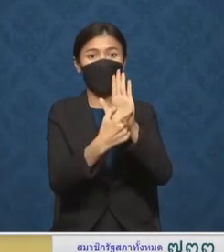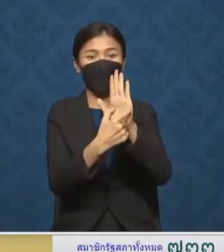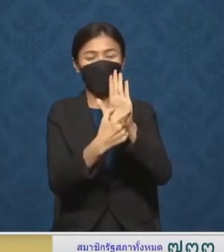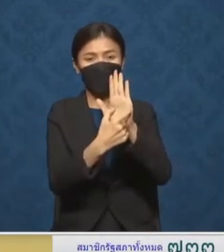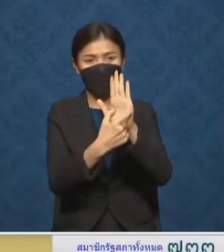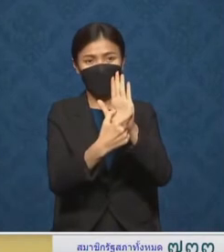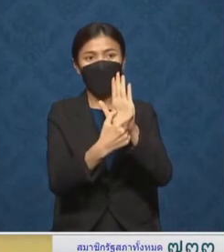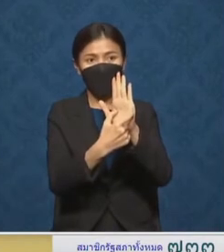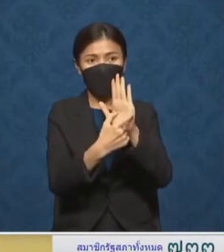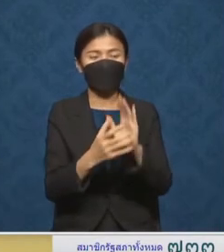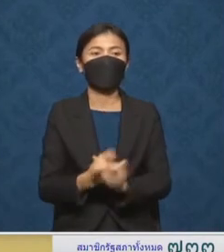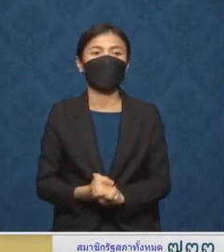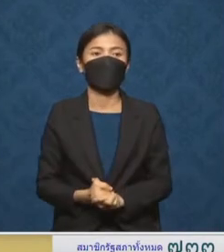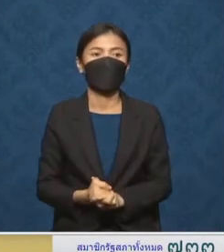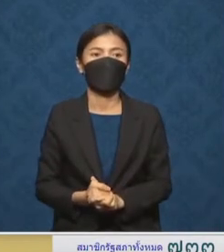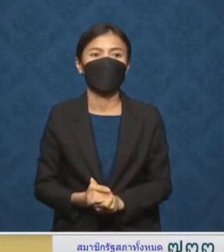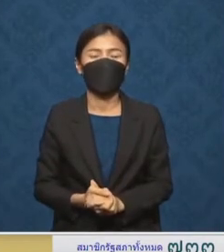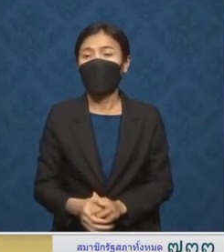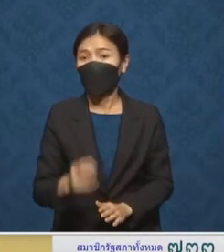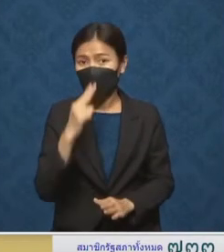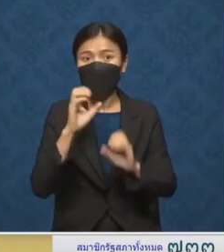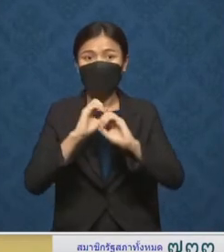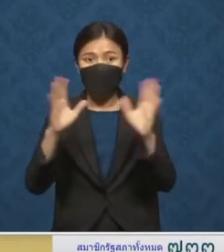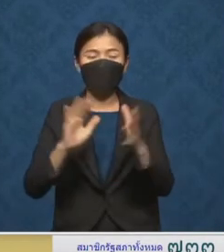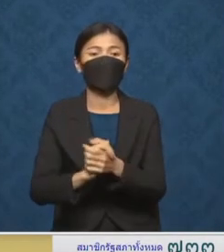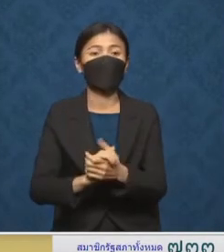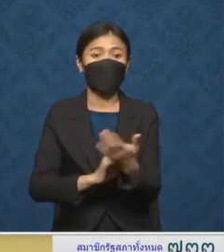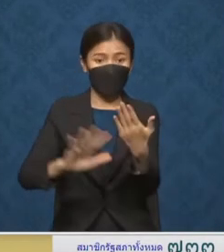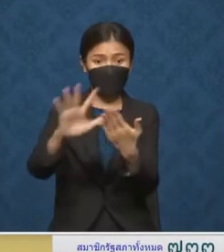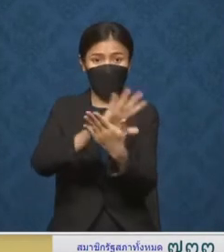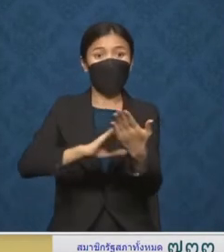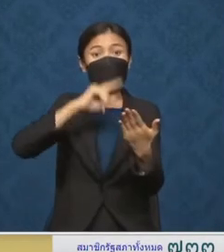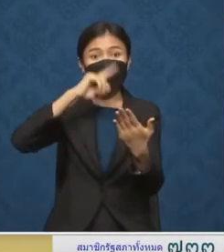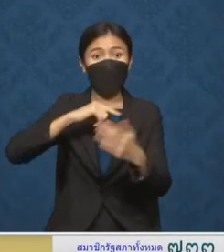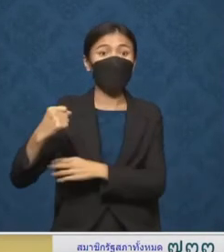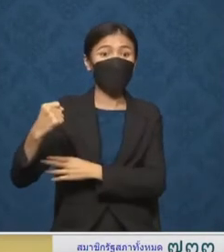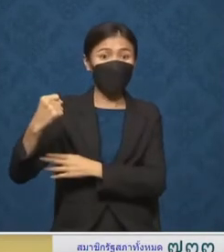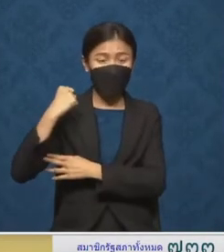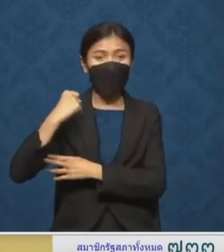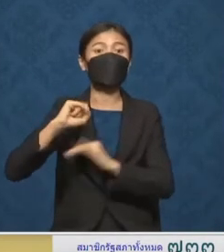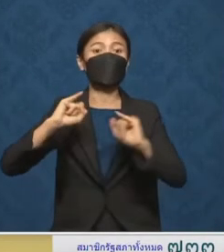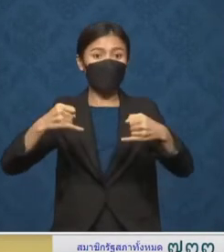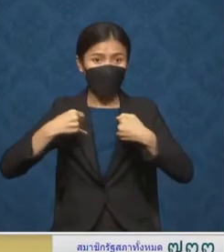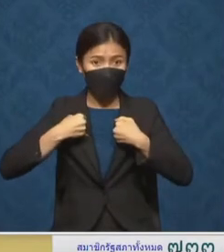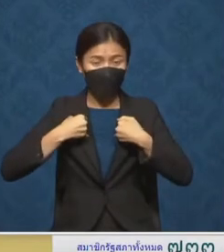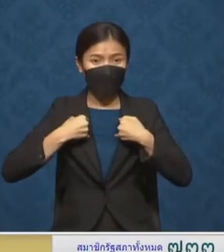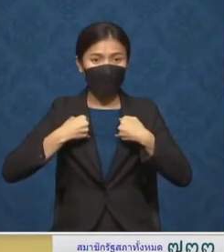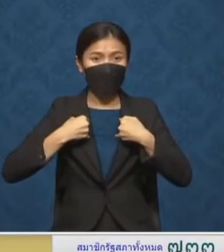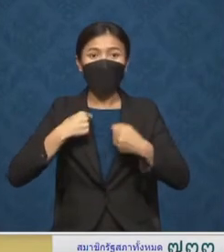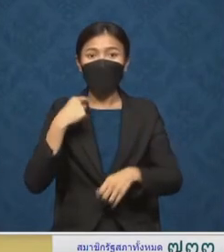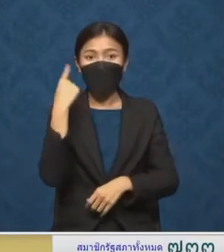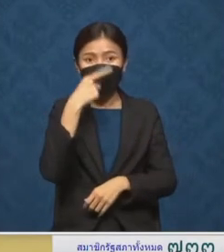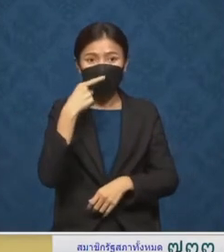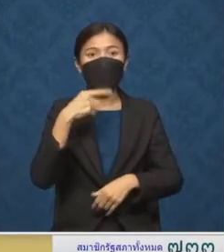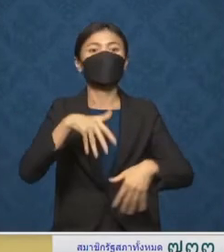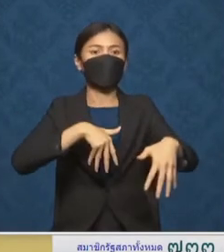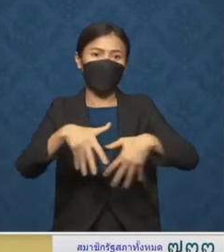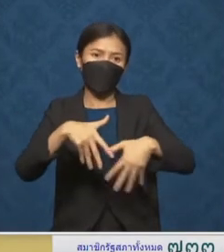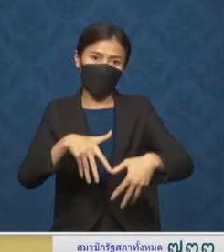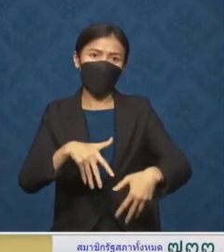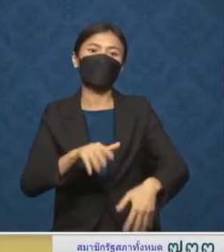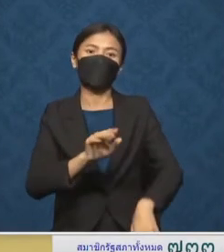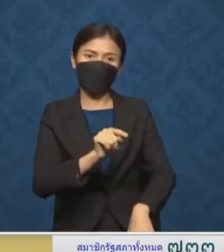ว่าอำนาจสูงสุดของประเทศนั้นเป็นของราษฎรทั้งหลายนี่